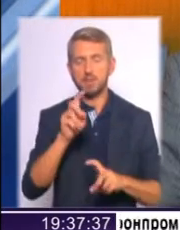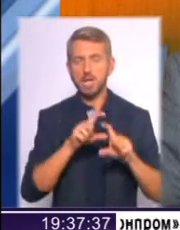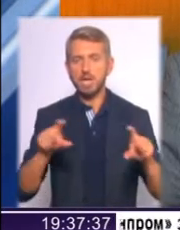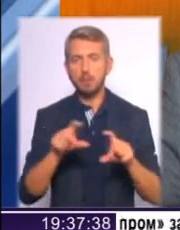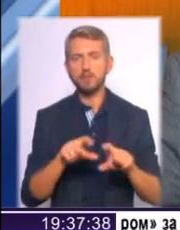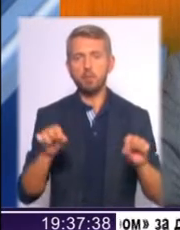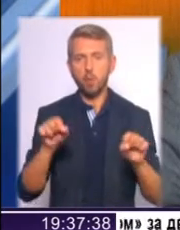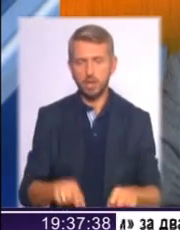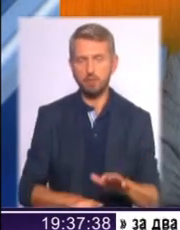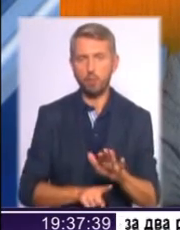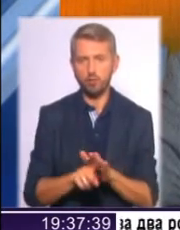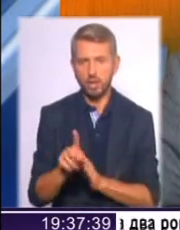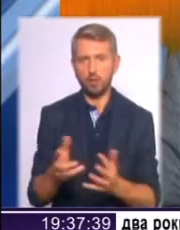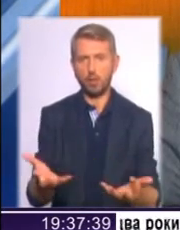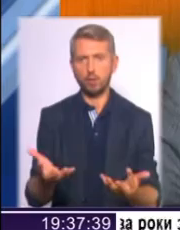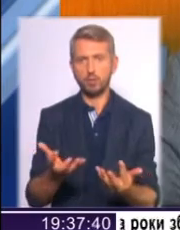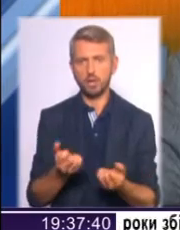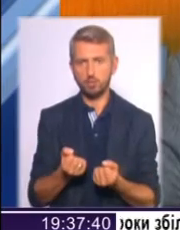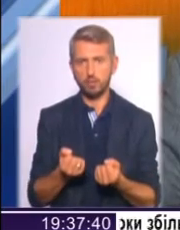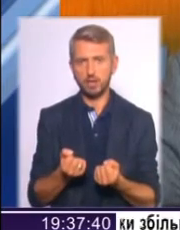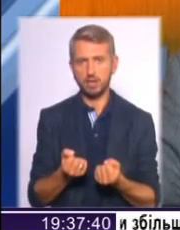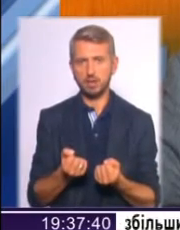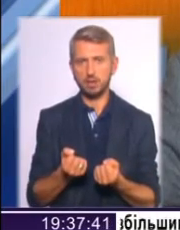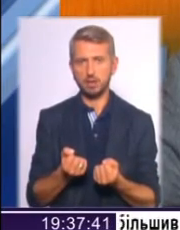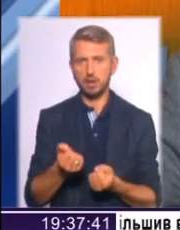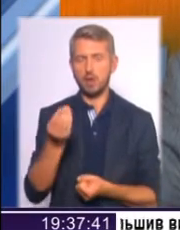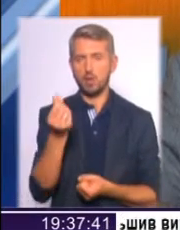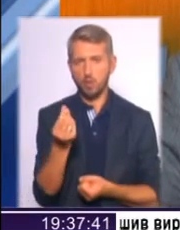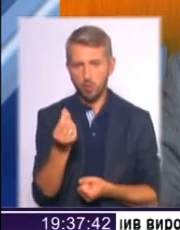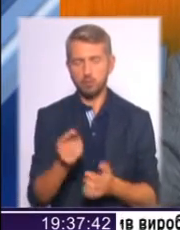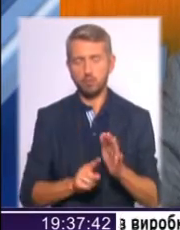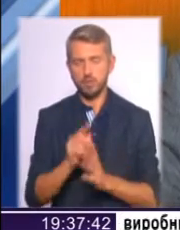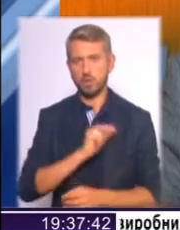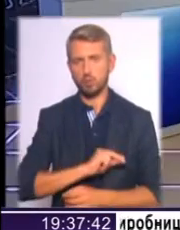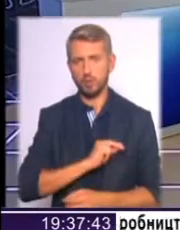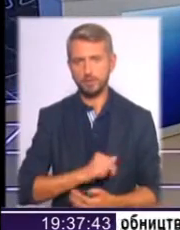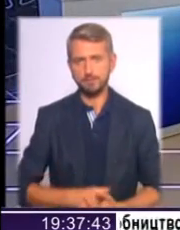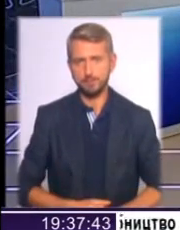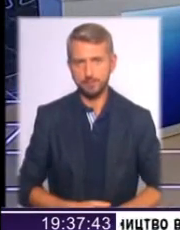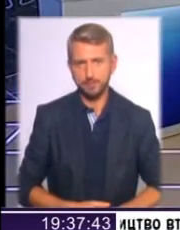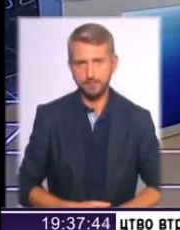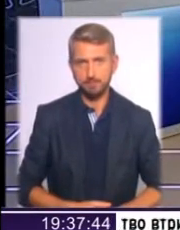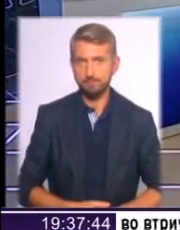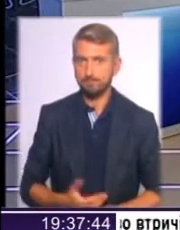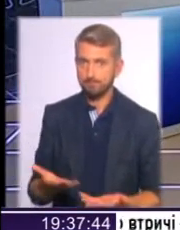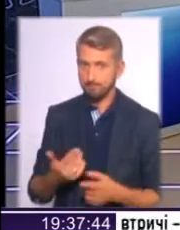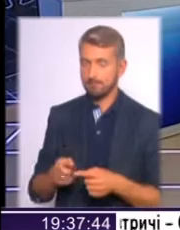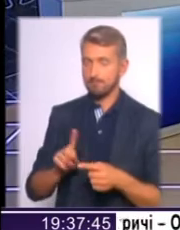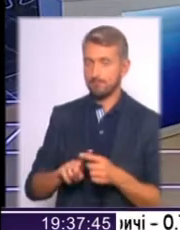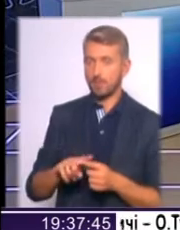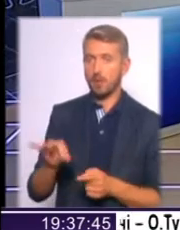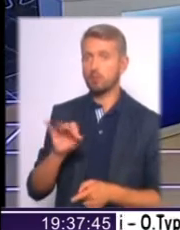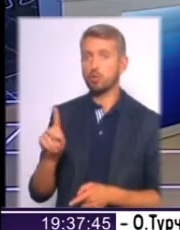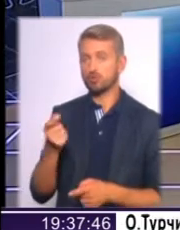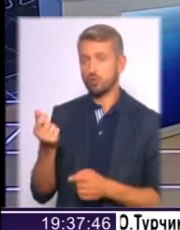почати, отримуючи гроші, почати роботи. Ну, це, власне, те, про що ми трошки